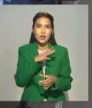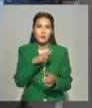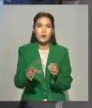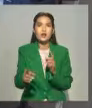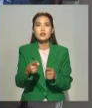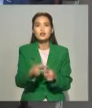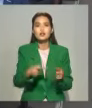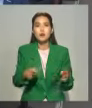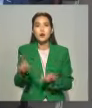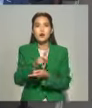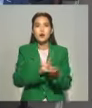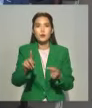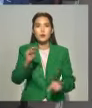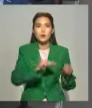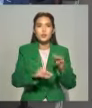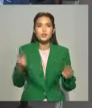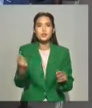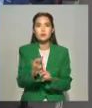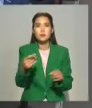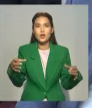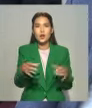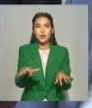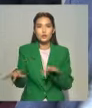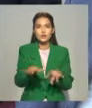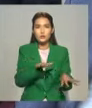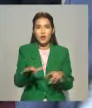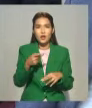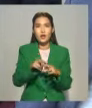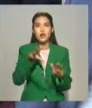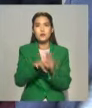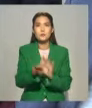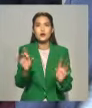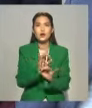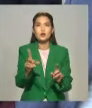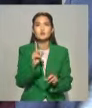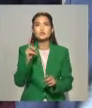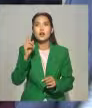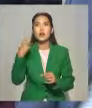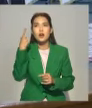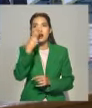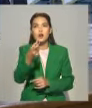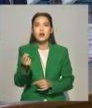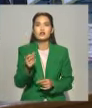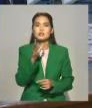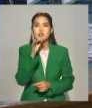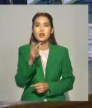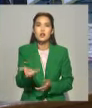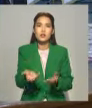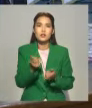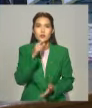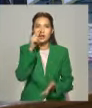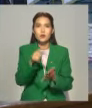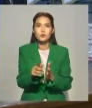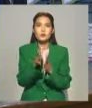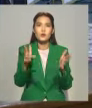На собрании наполовину обновили состав первичных партийных организаций. Кроме того, рассказали, что за отчетный период в общественные приемные